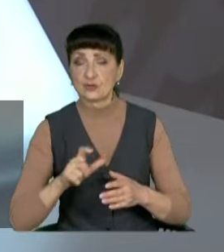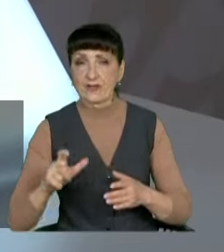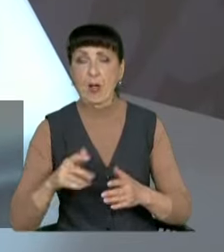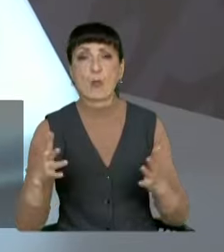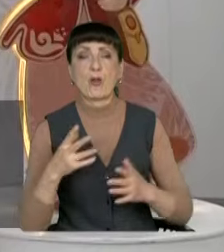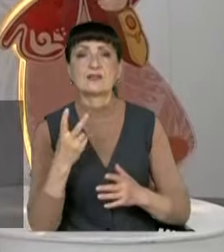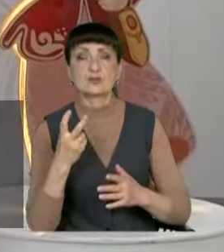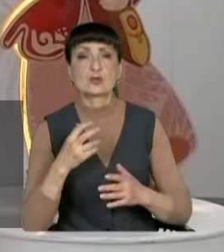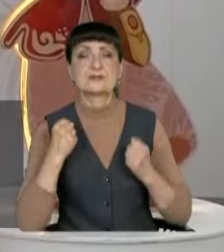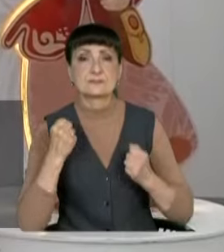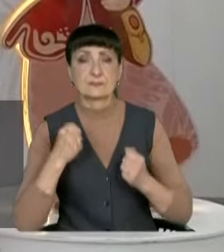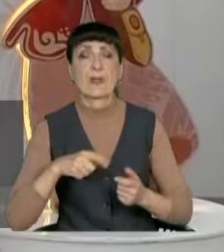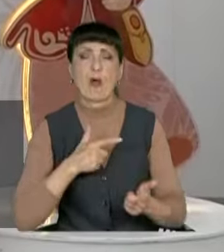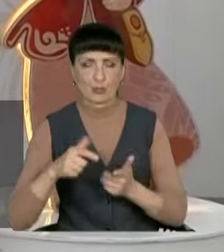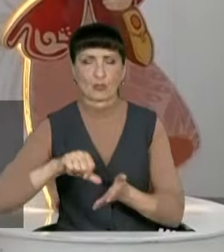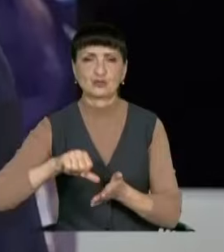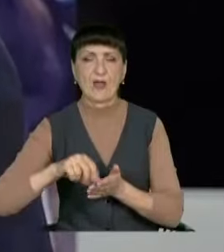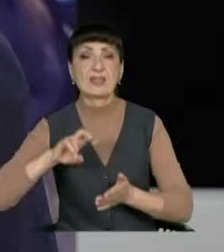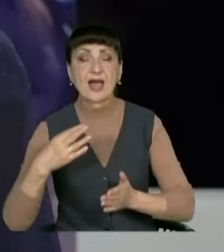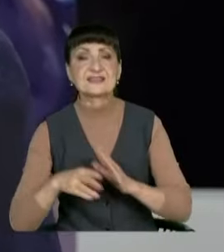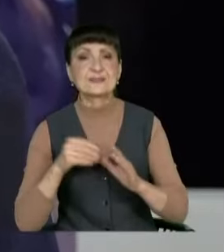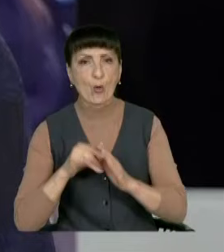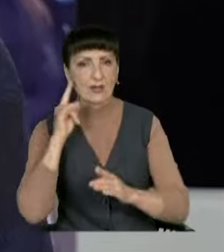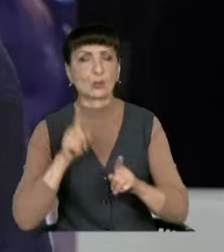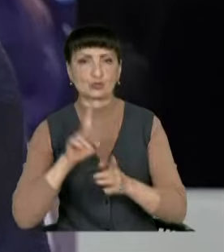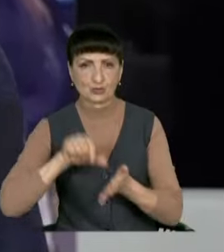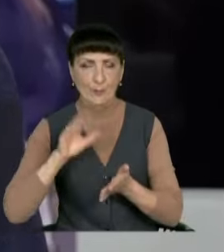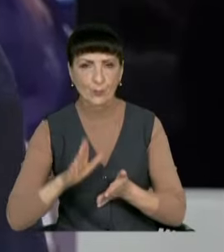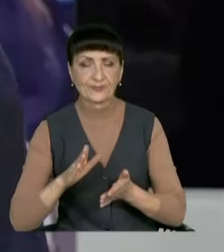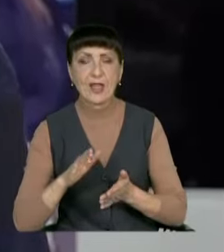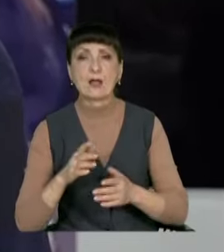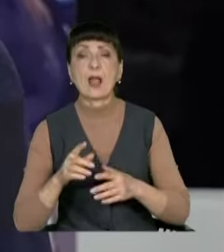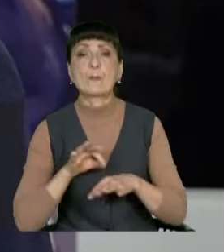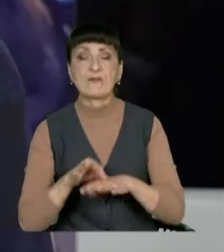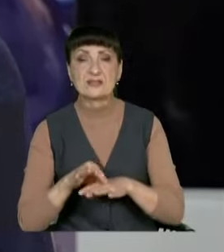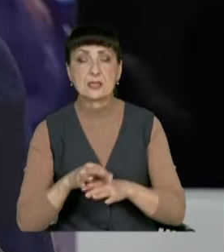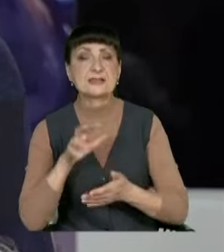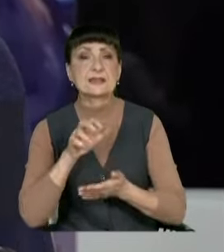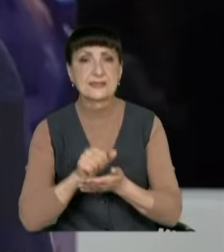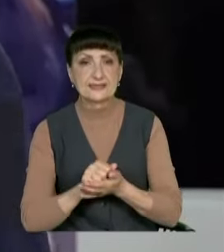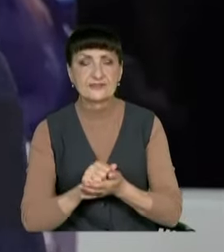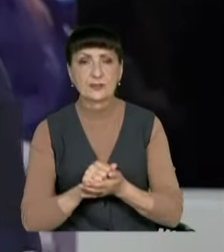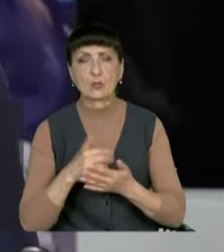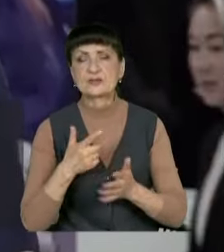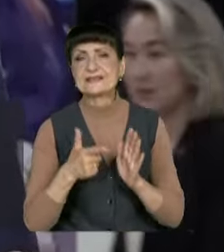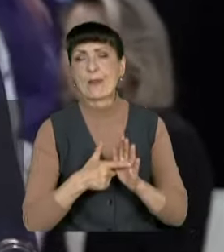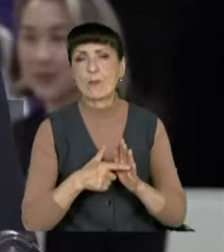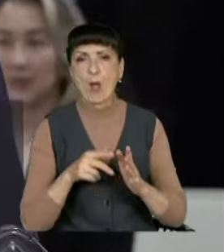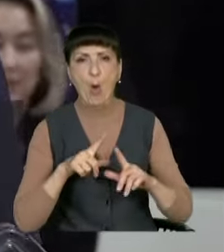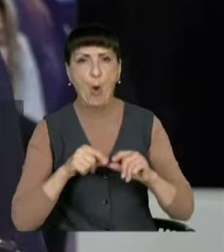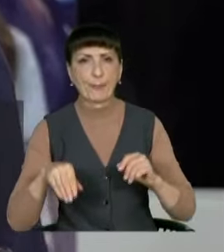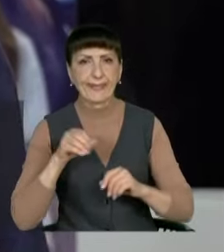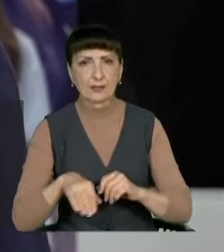спортсменов готовятся к участию от национальной сборной Казахстана. В свою очередь, для проведения этого мероприятия задействовано по городу Астане 7 объектов. Они